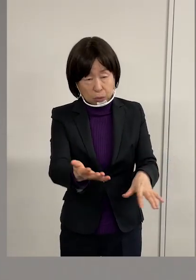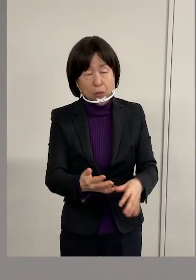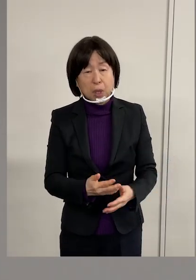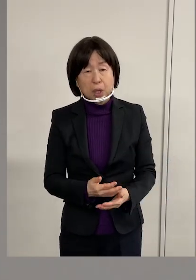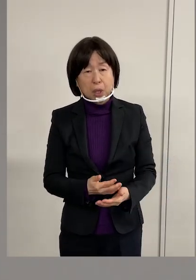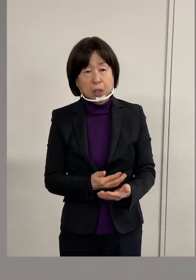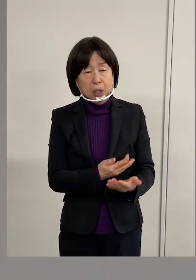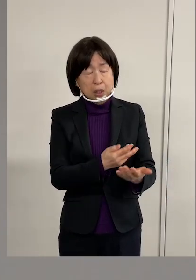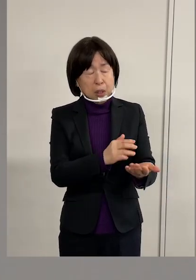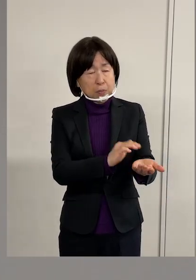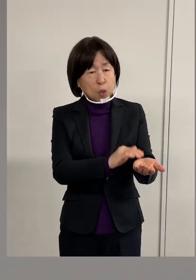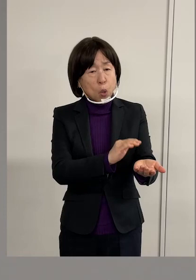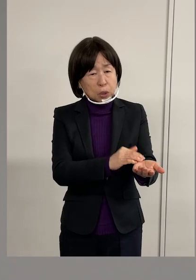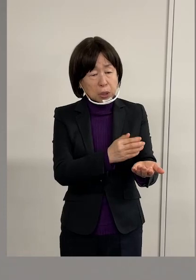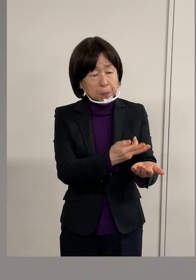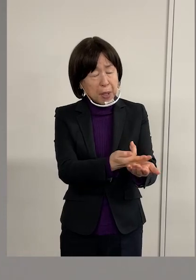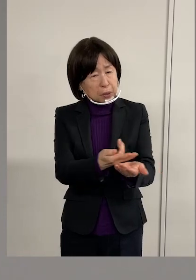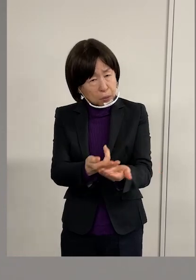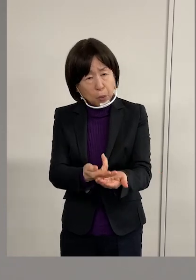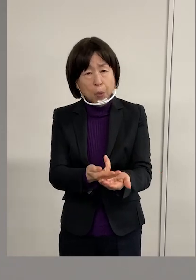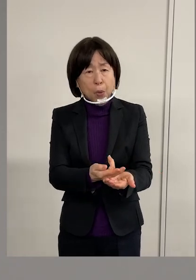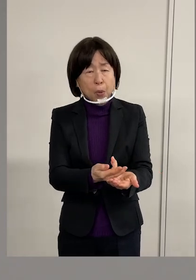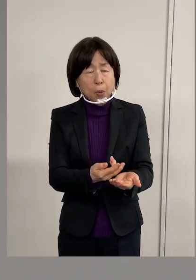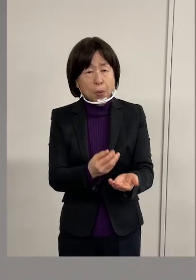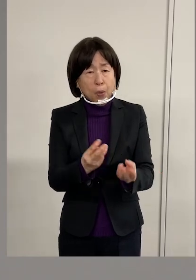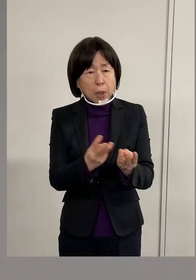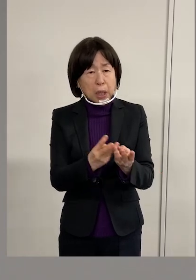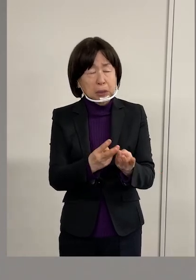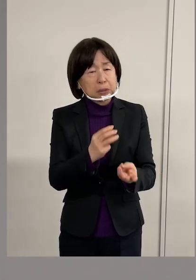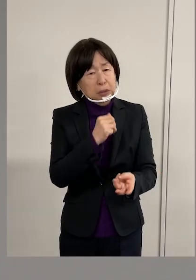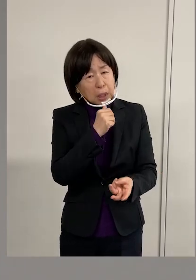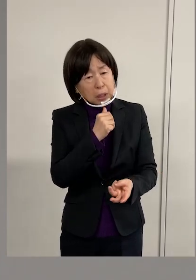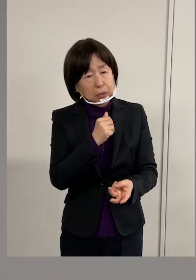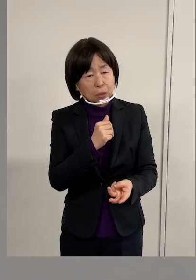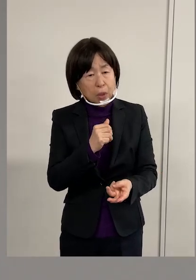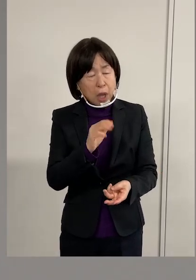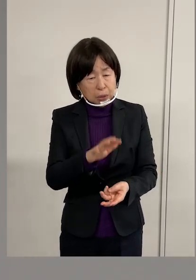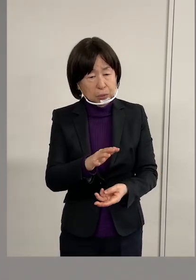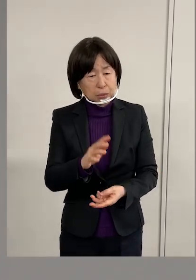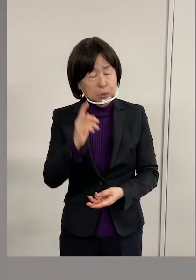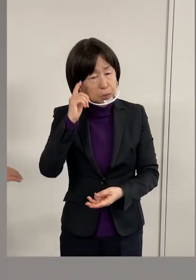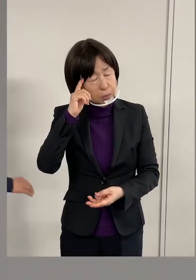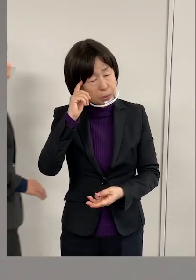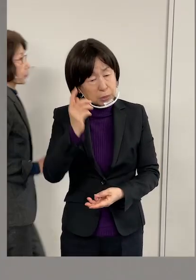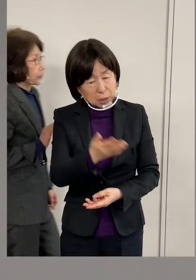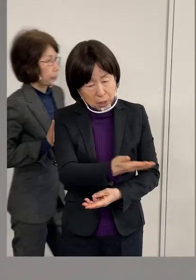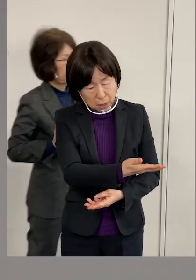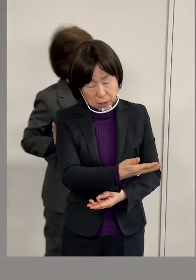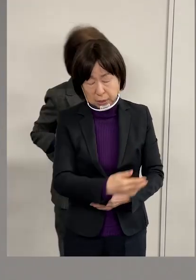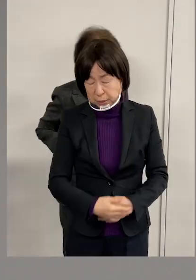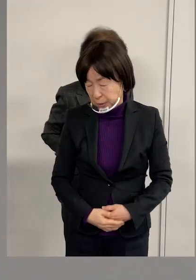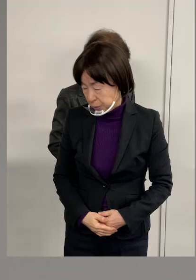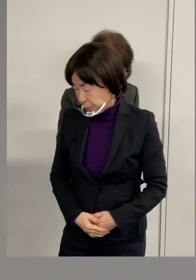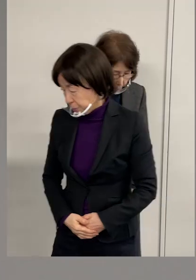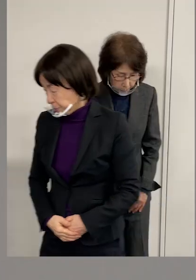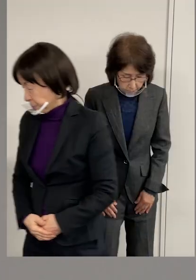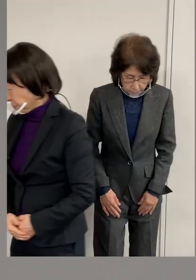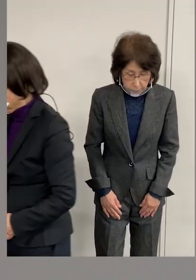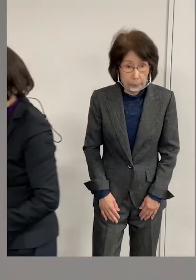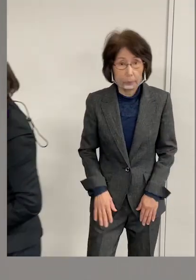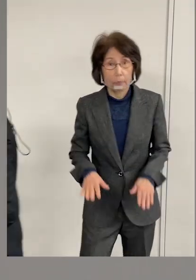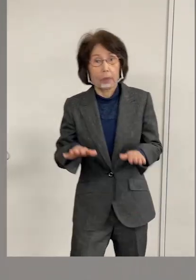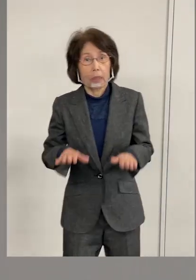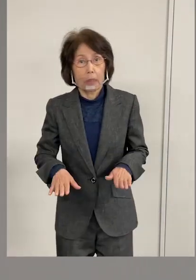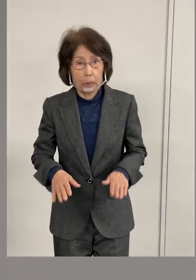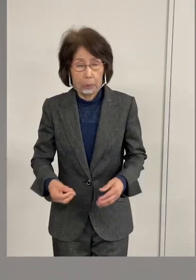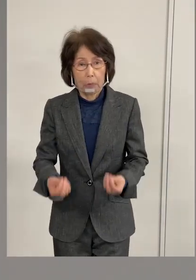ような、意見もありますけども、その辺、市長としてはどうお考えですか？ まあ、今の感染症で、まあ、